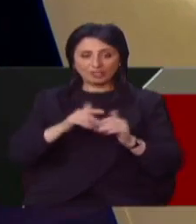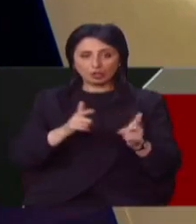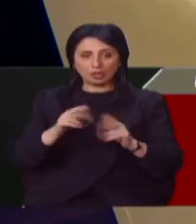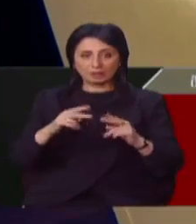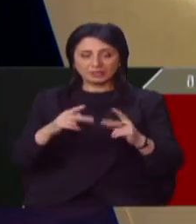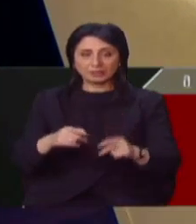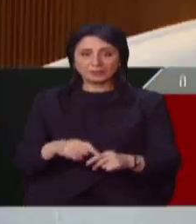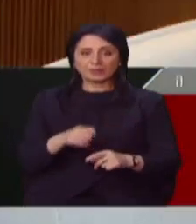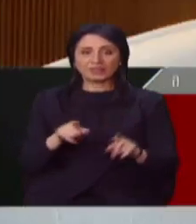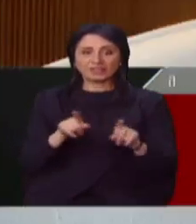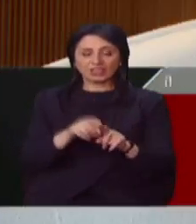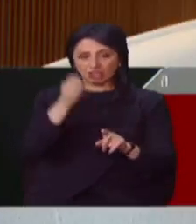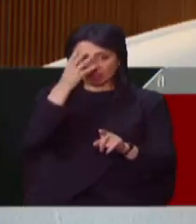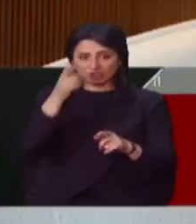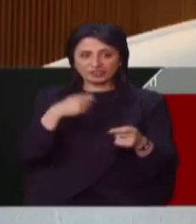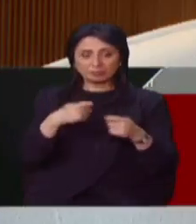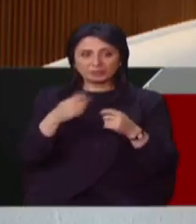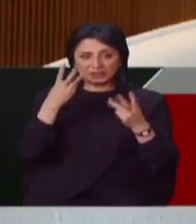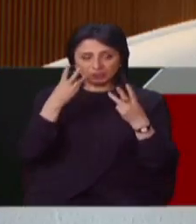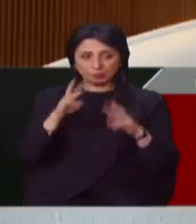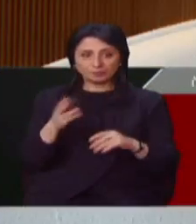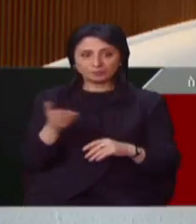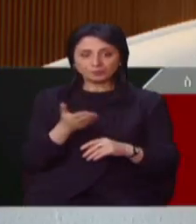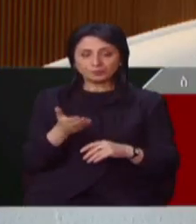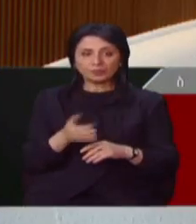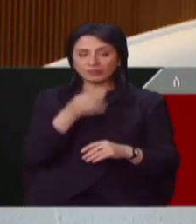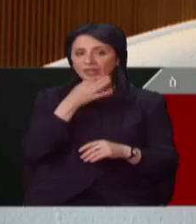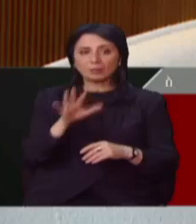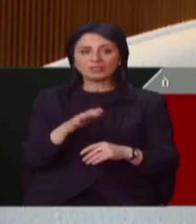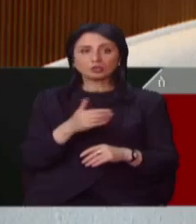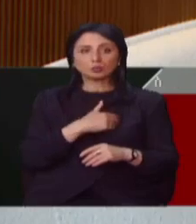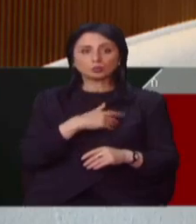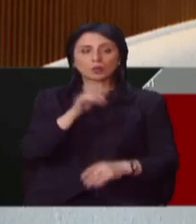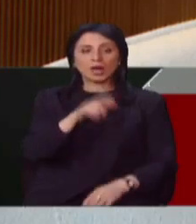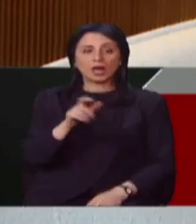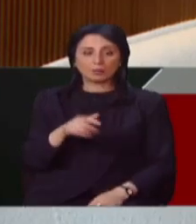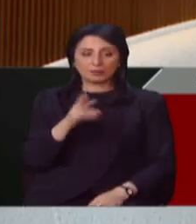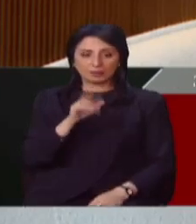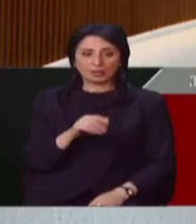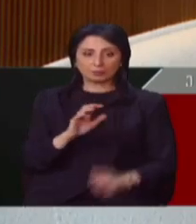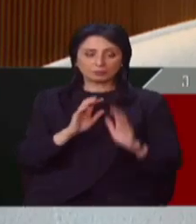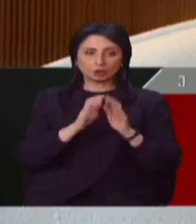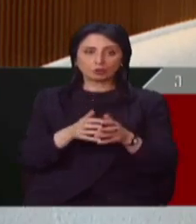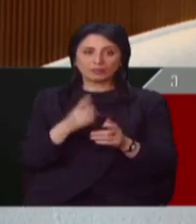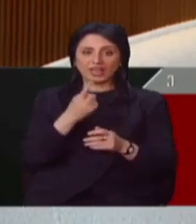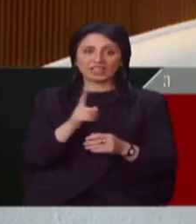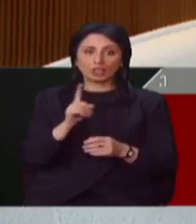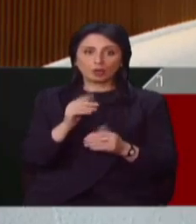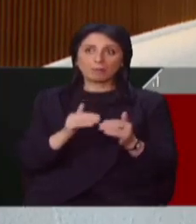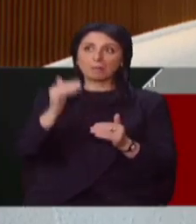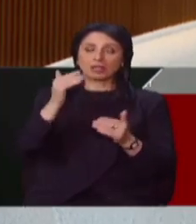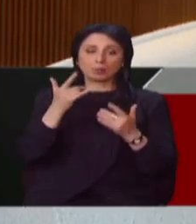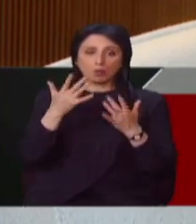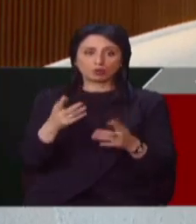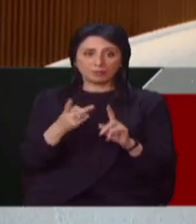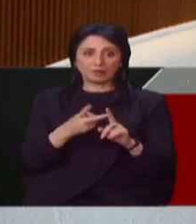ამზადებს. ეს არის ისეთი ჭკვიანი ბიზნეს მოდელი, რომლითაც ნებისმიერ მსურველ ადამიანს და მსოფლიოში ერთი რომ მაღალი მოთხოვნაა